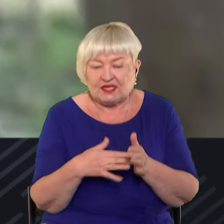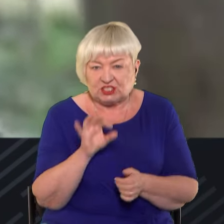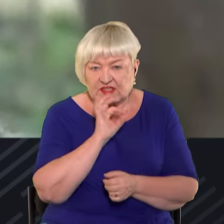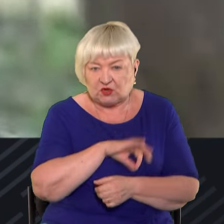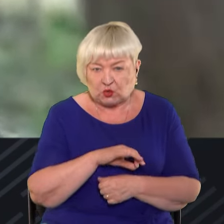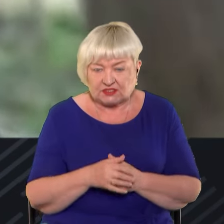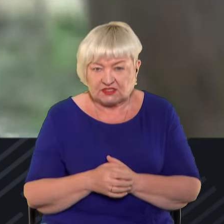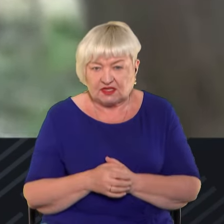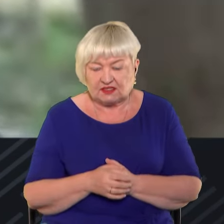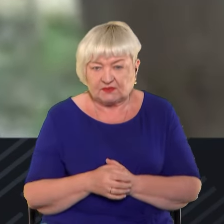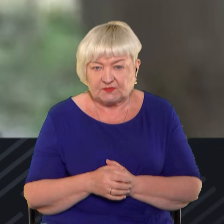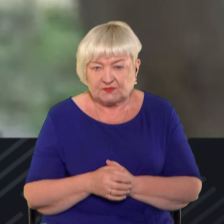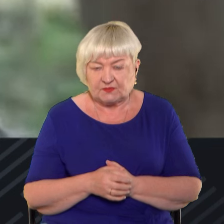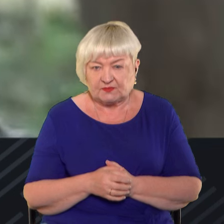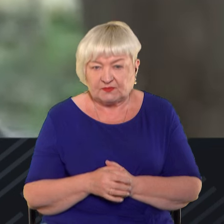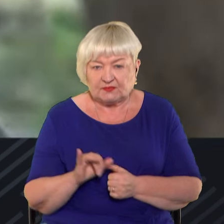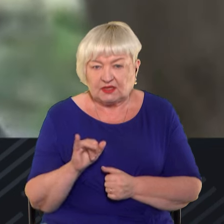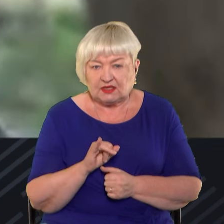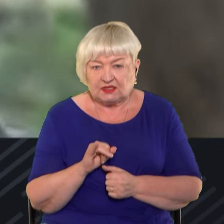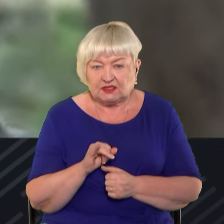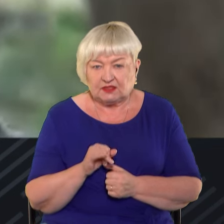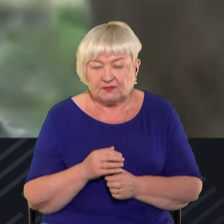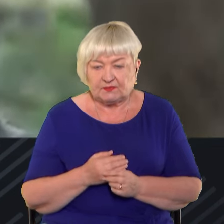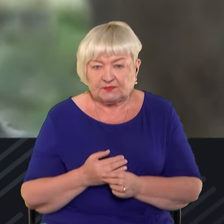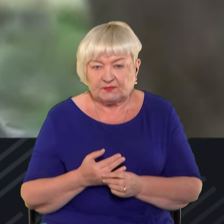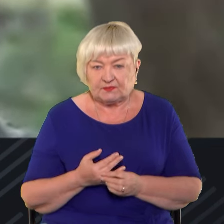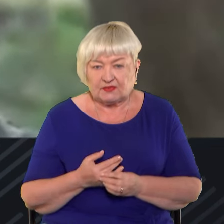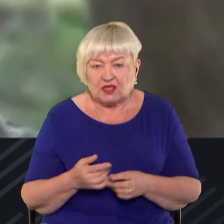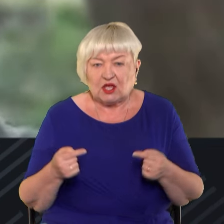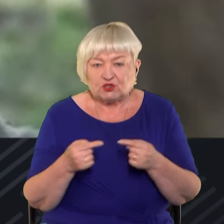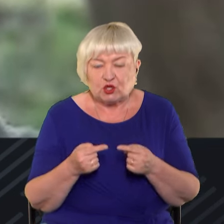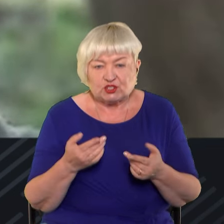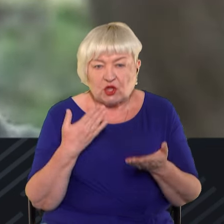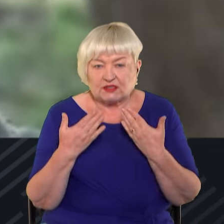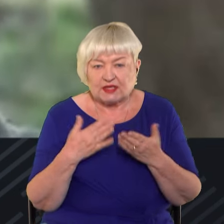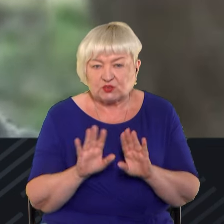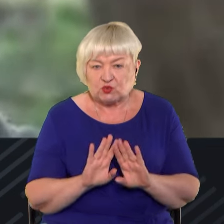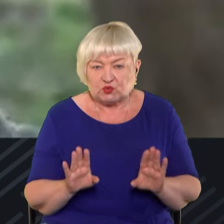використання, та тобто тут чітко. І друге, точно не стосується